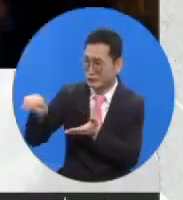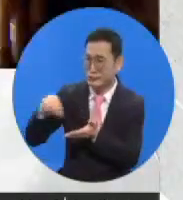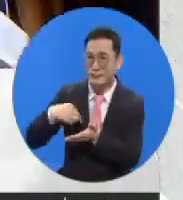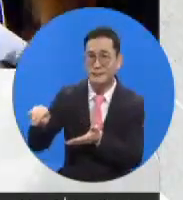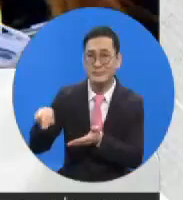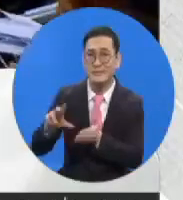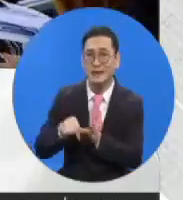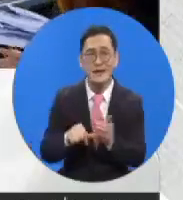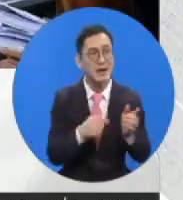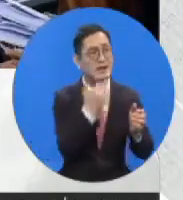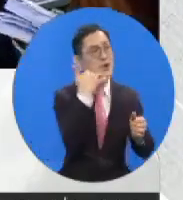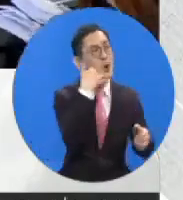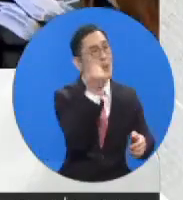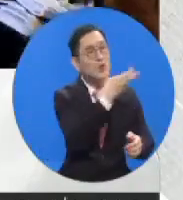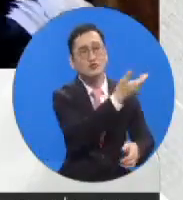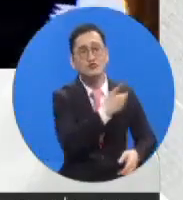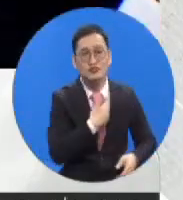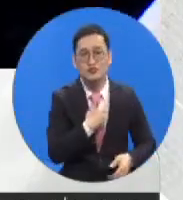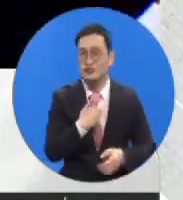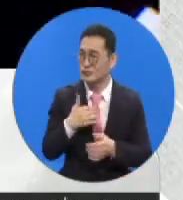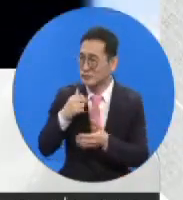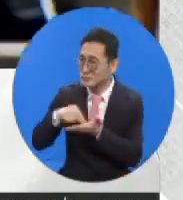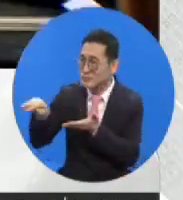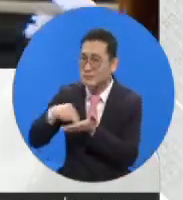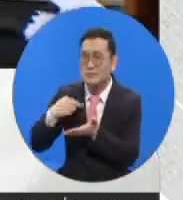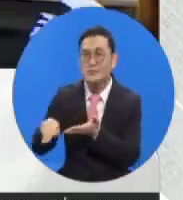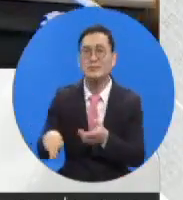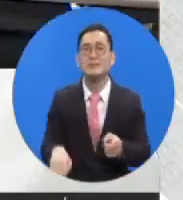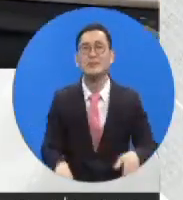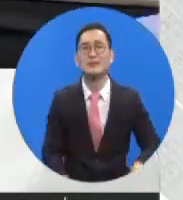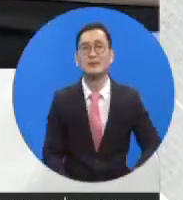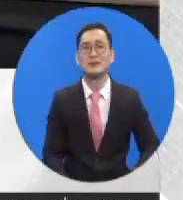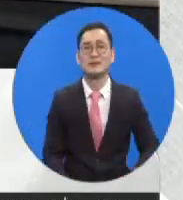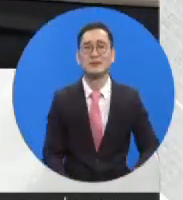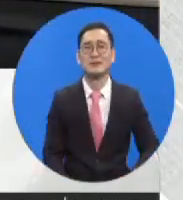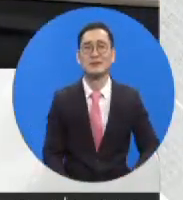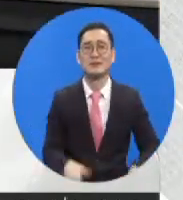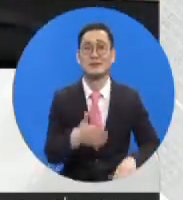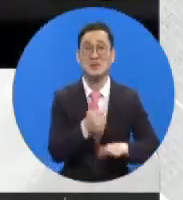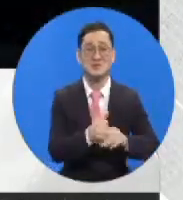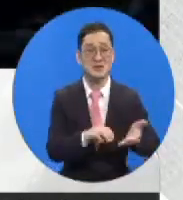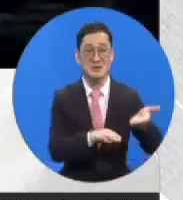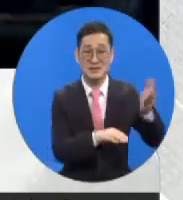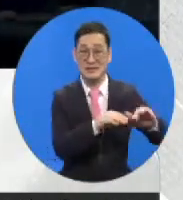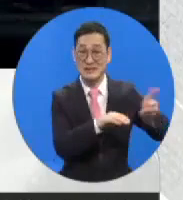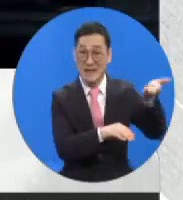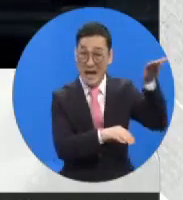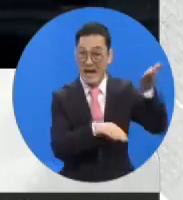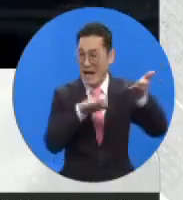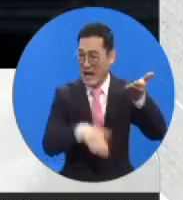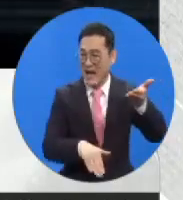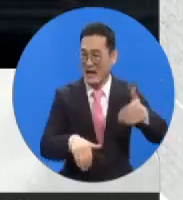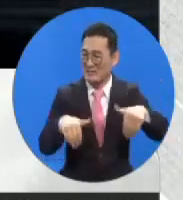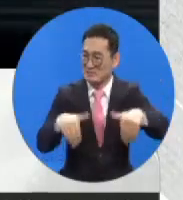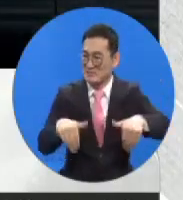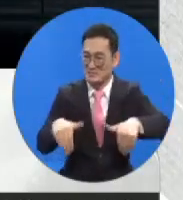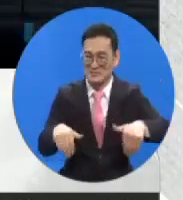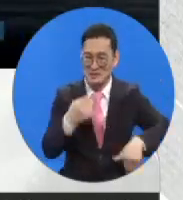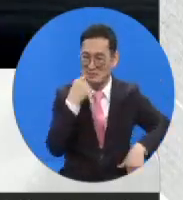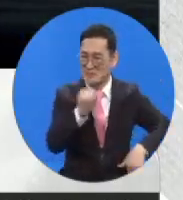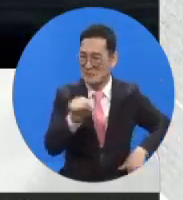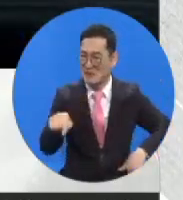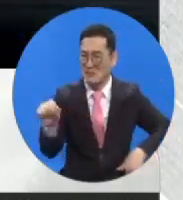아닙니까? 이런 관계가 아마도 지금 집권 여당이 얘기하는 상급자 하급자의 관계가 아닐까라고 저는 생각합니다. 하지만